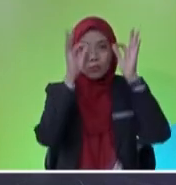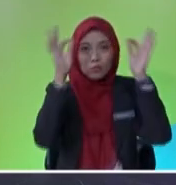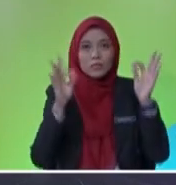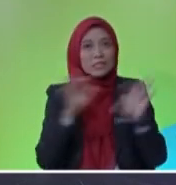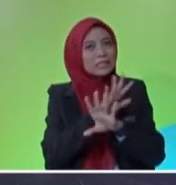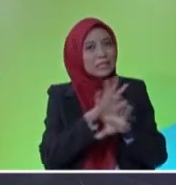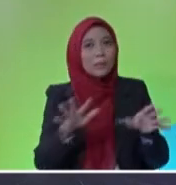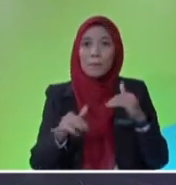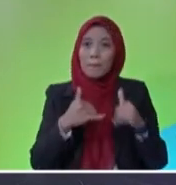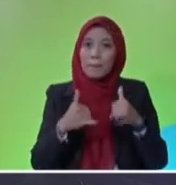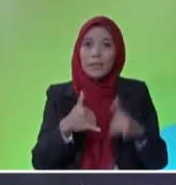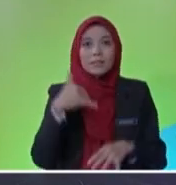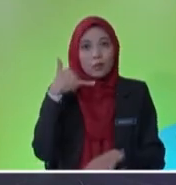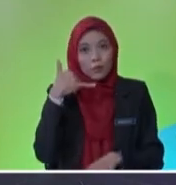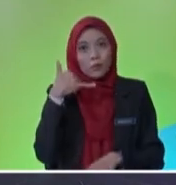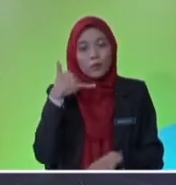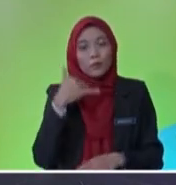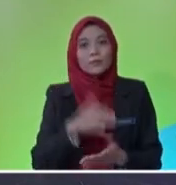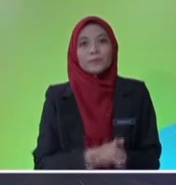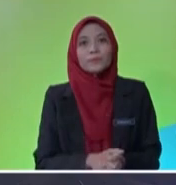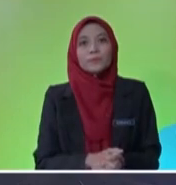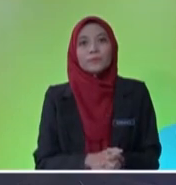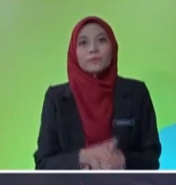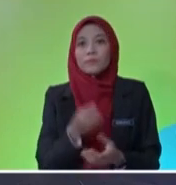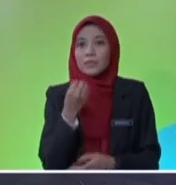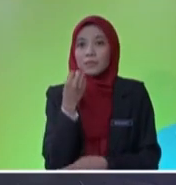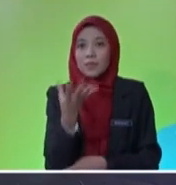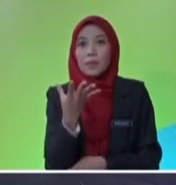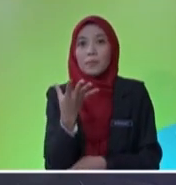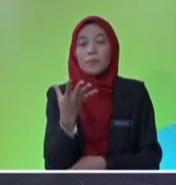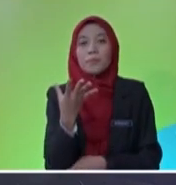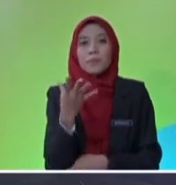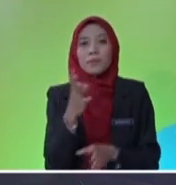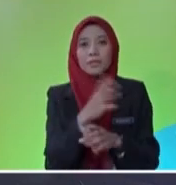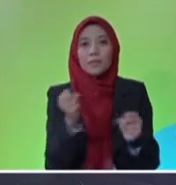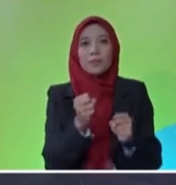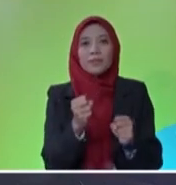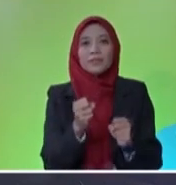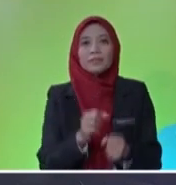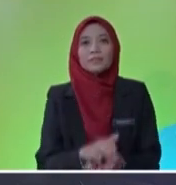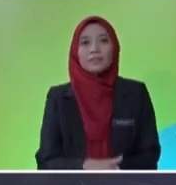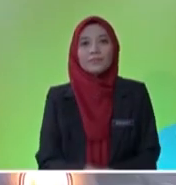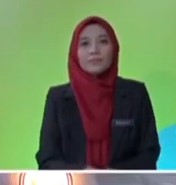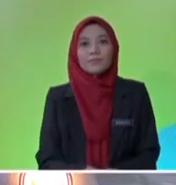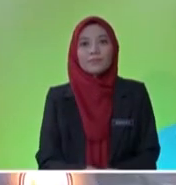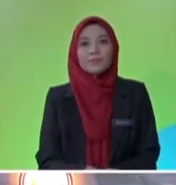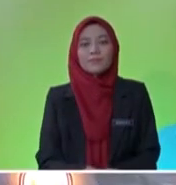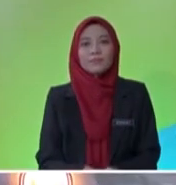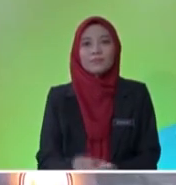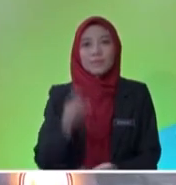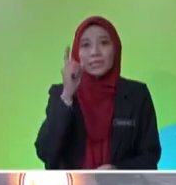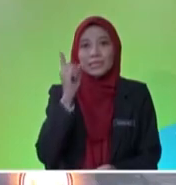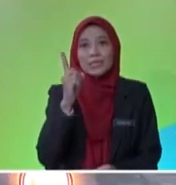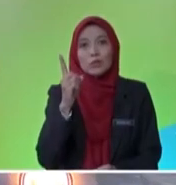memastikan anak-anak tidak bermain dengan nilai seekor file1 sering saya bagi kepada ada Iman tanya